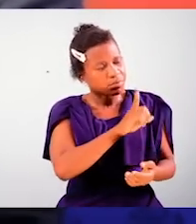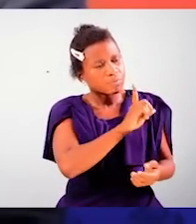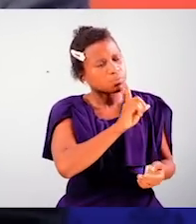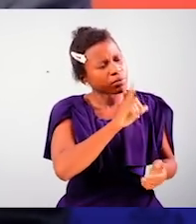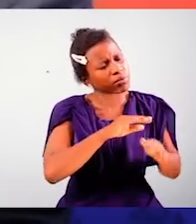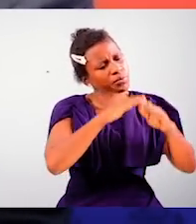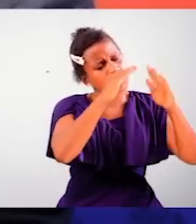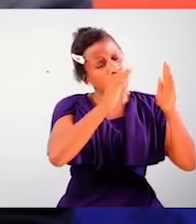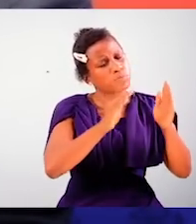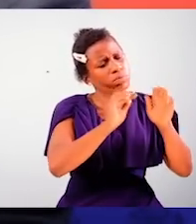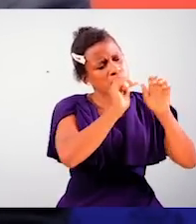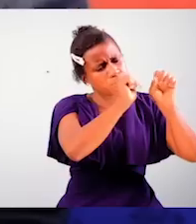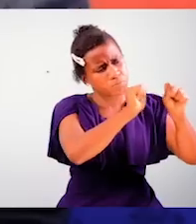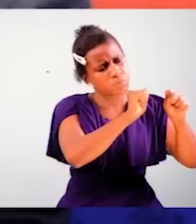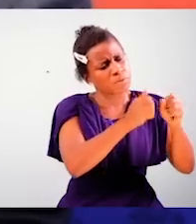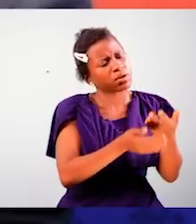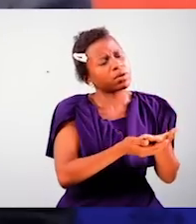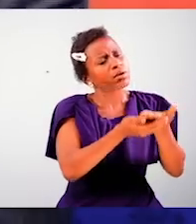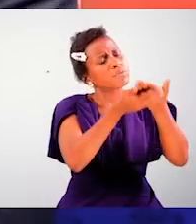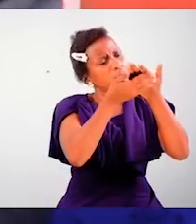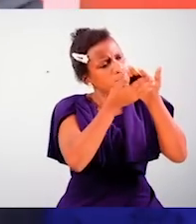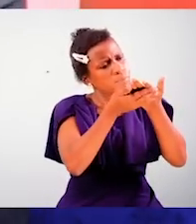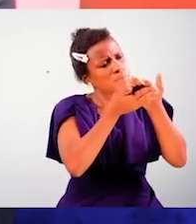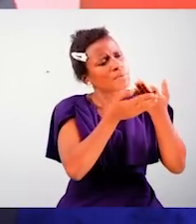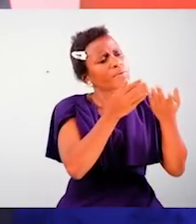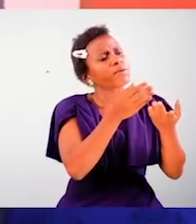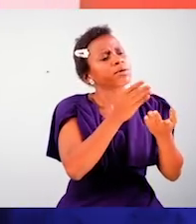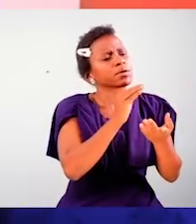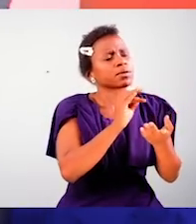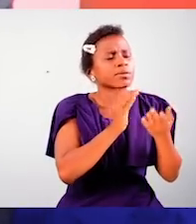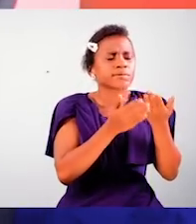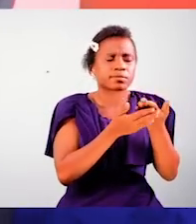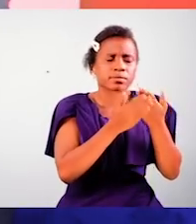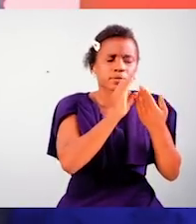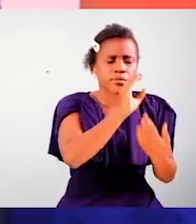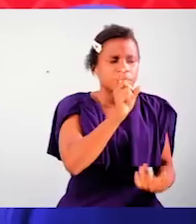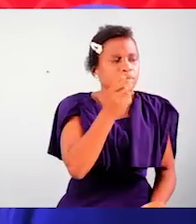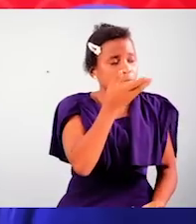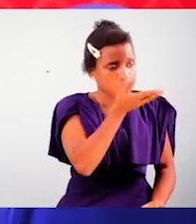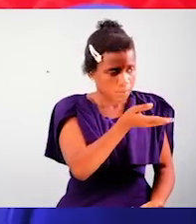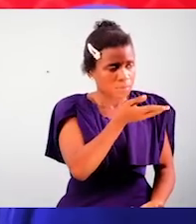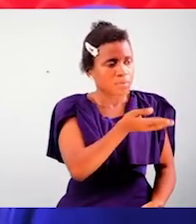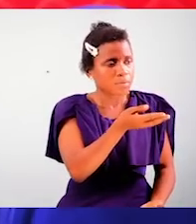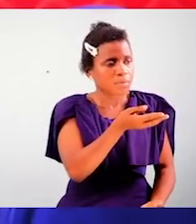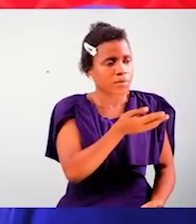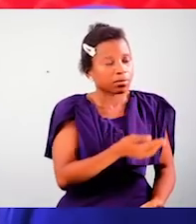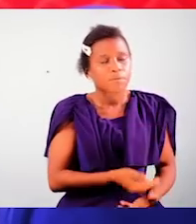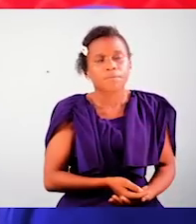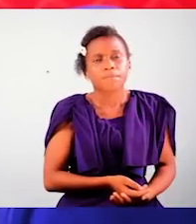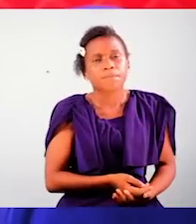tu itasaidia kwa CAG ama kuna njia nyingine ya kisheria inaweza kaboreshwa kusaidia upigaji usitokee? Kimsingi